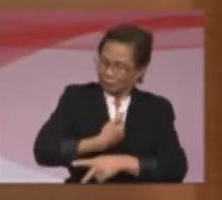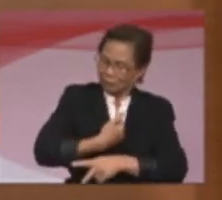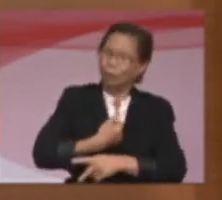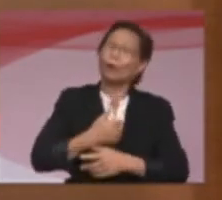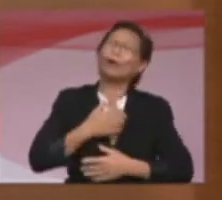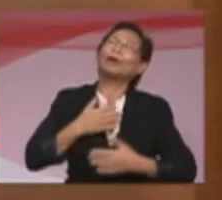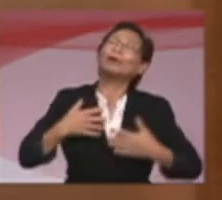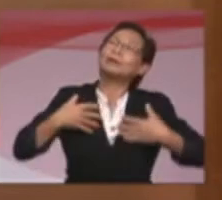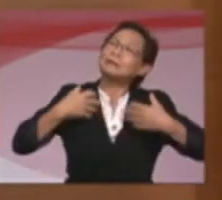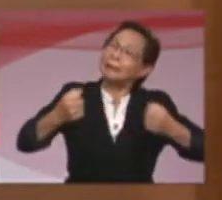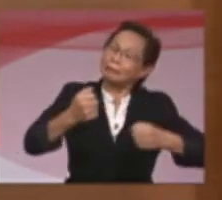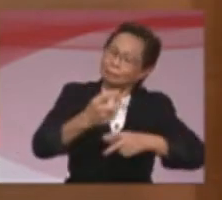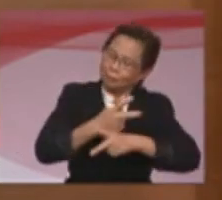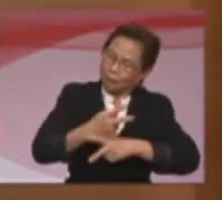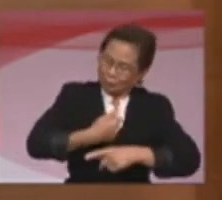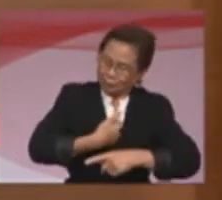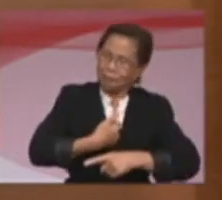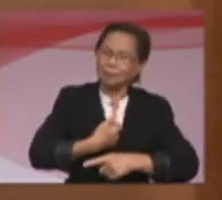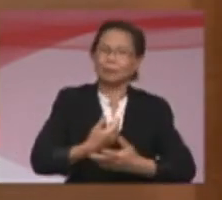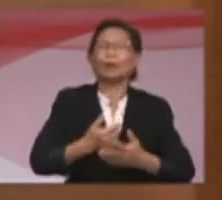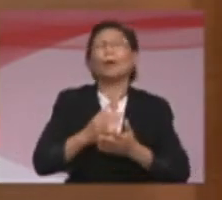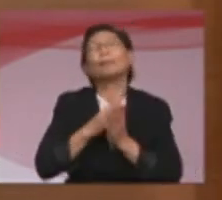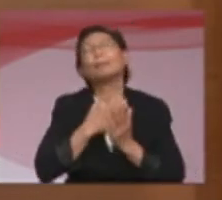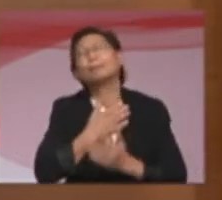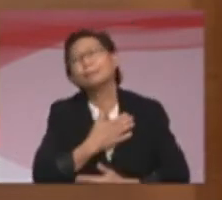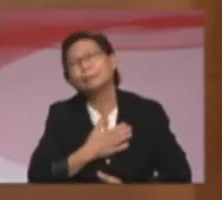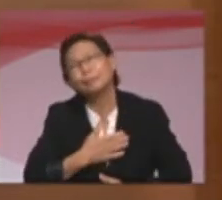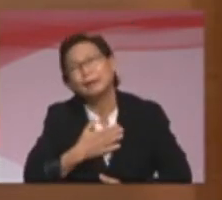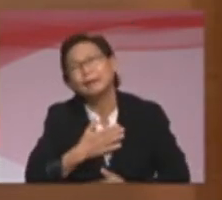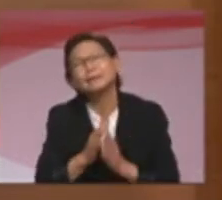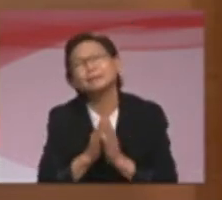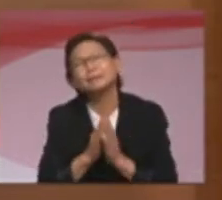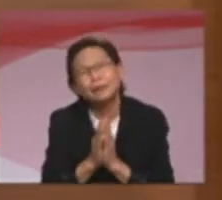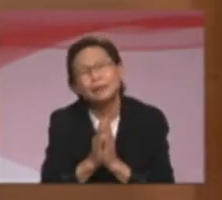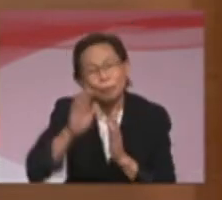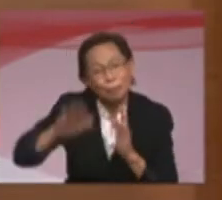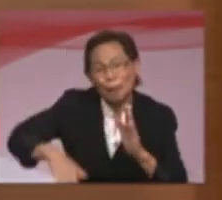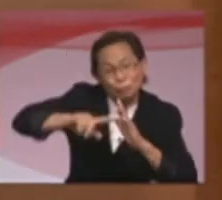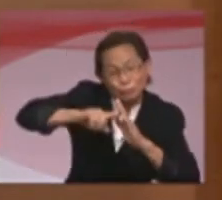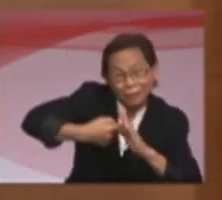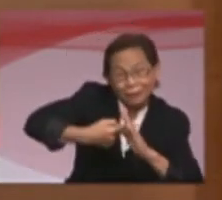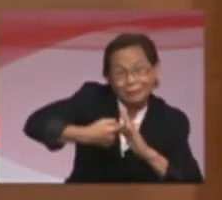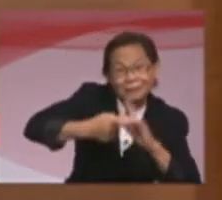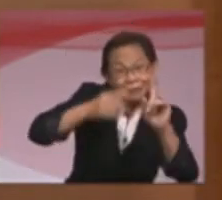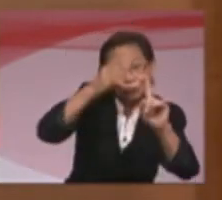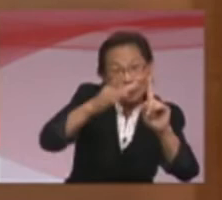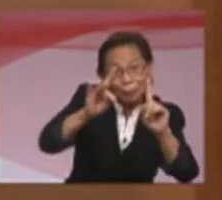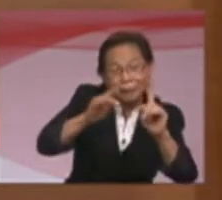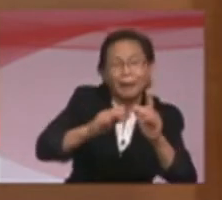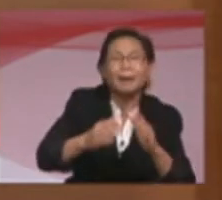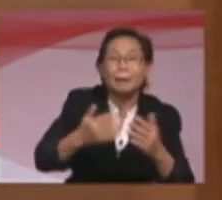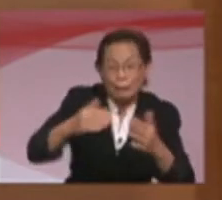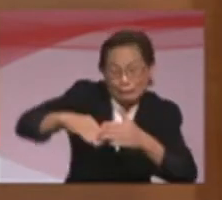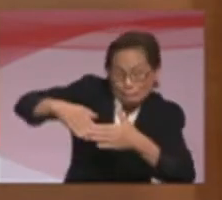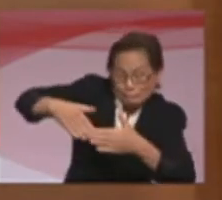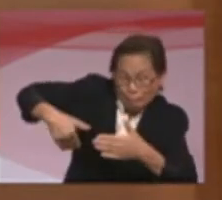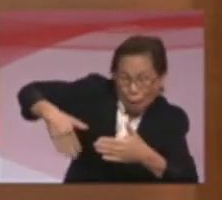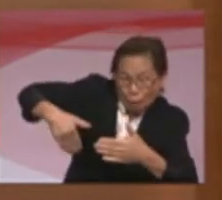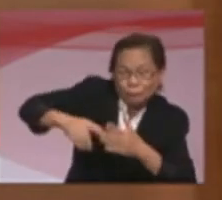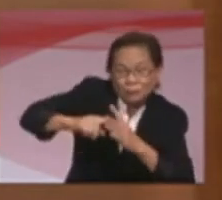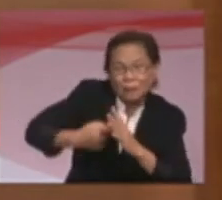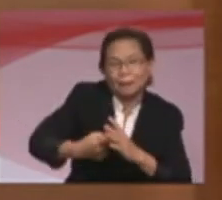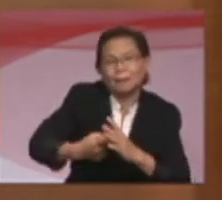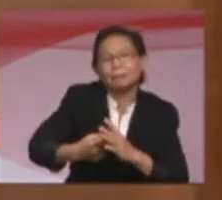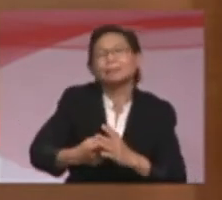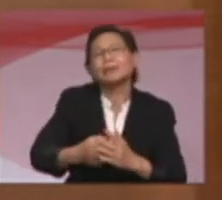Jadi tolong, walaupun belum ada, belum dikuatkuasakan lagi, tetapi saya harap patuhilah setiap